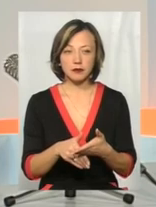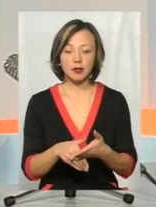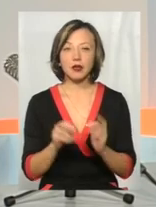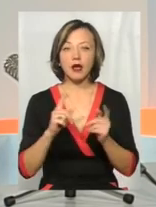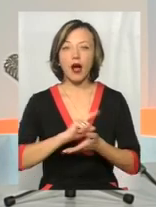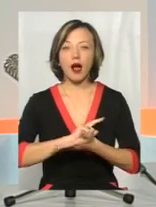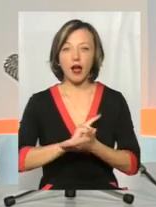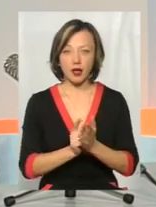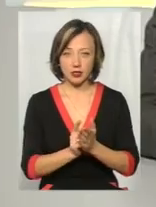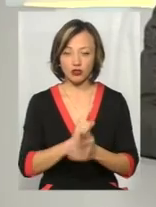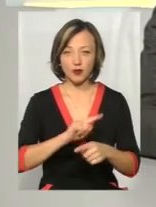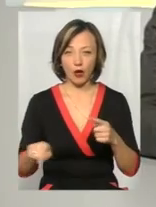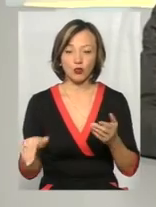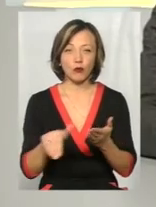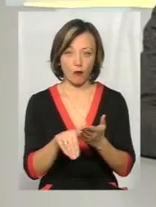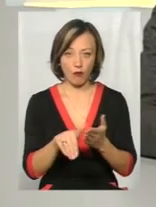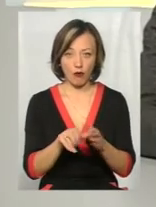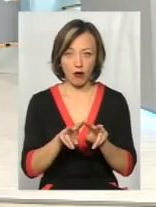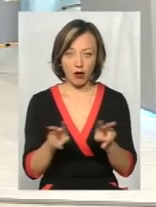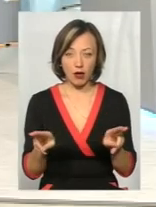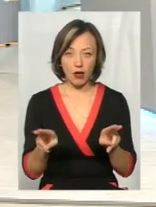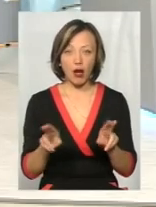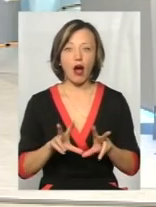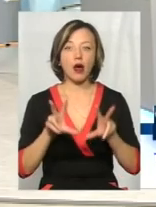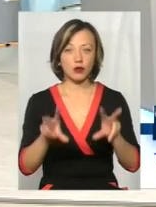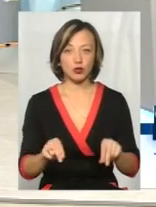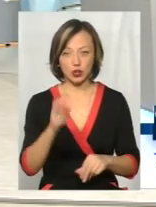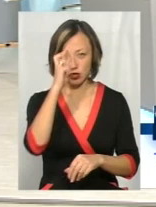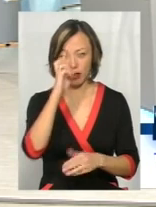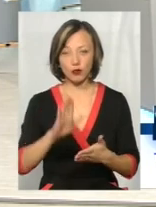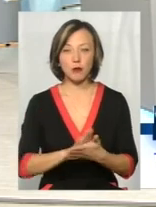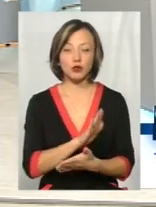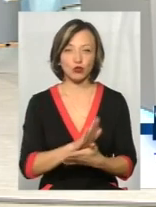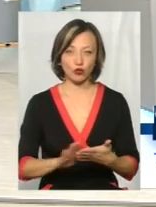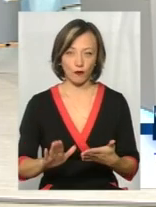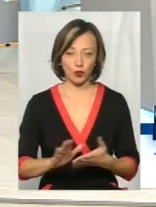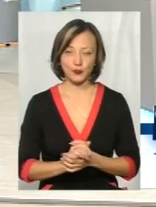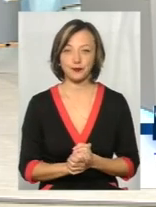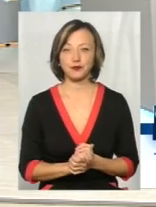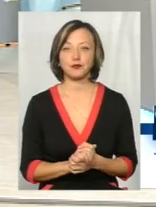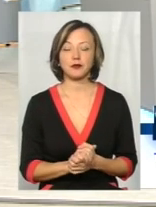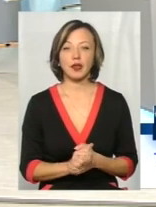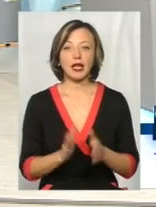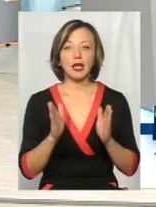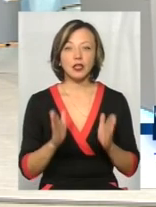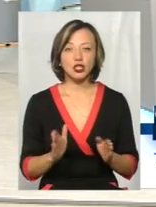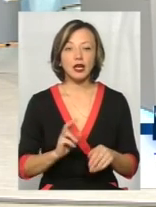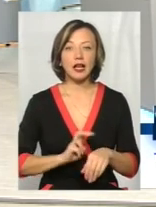екстрена медична допомога, швидка допомога, гарантується державою безоплатно. Лише